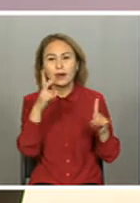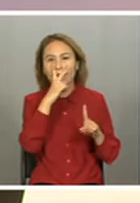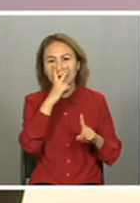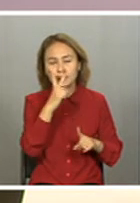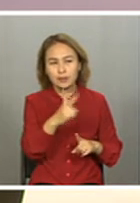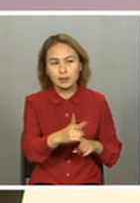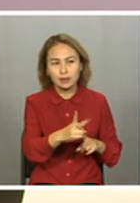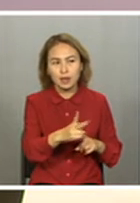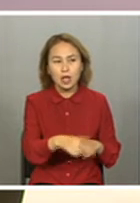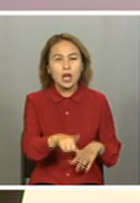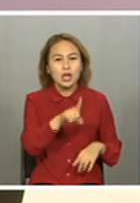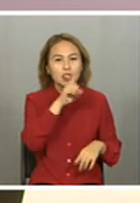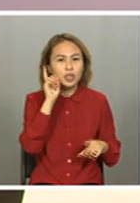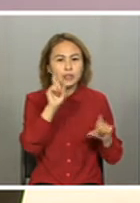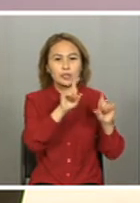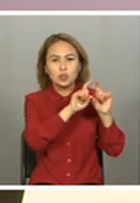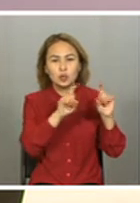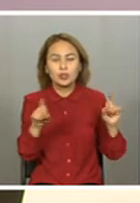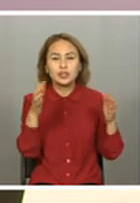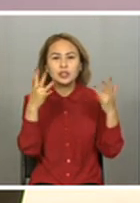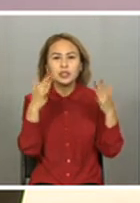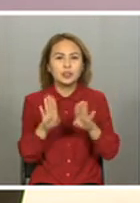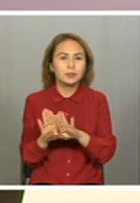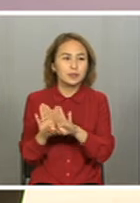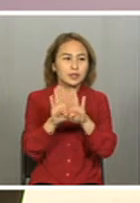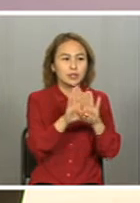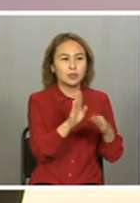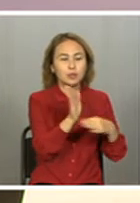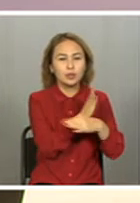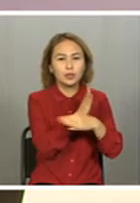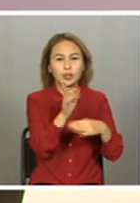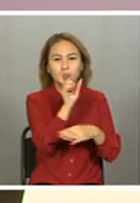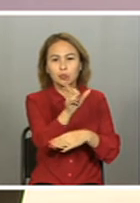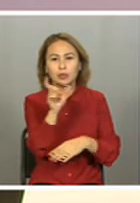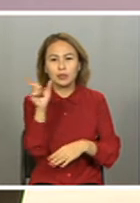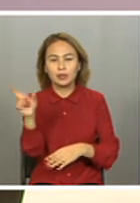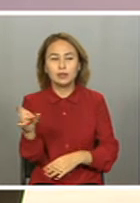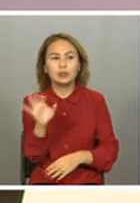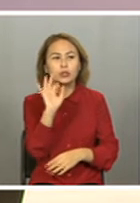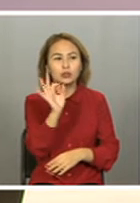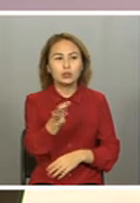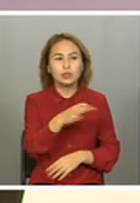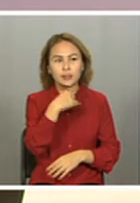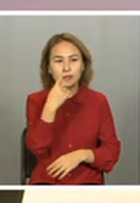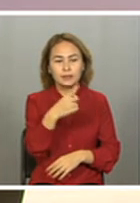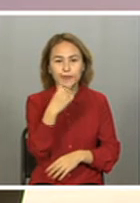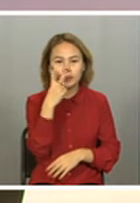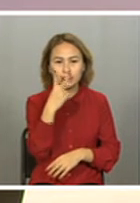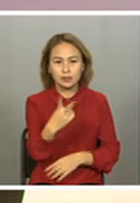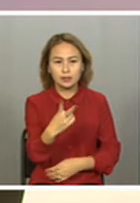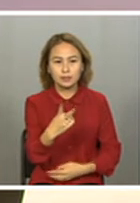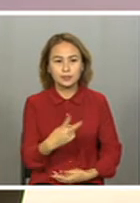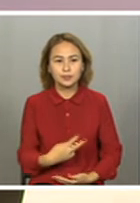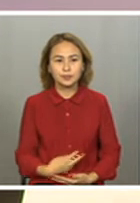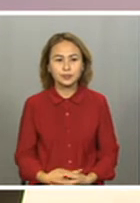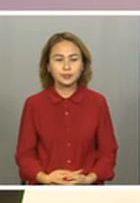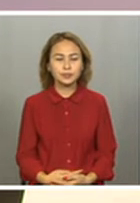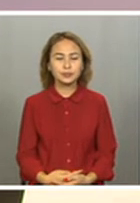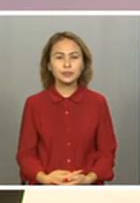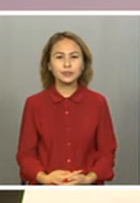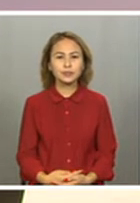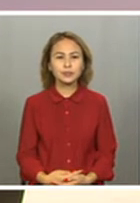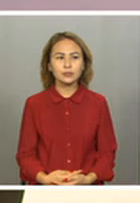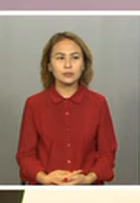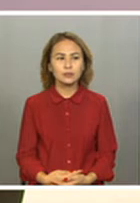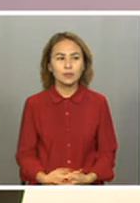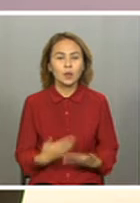қарастырайық. Жасыл жолақ неше бірдей бөлікке бөлінген? Дұрыс айтасындар, 2 бірдей бөлікке бөлінген.